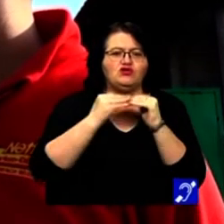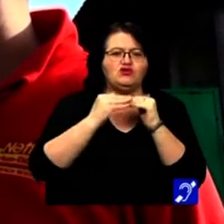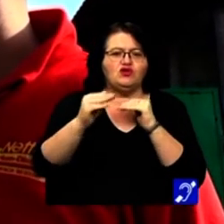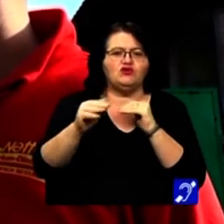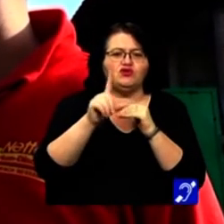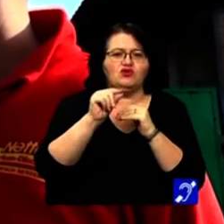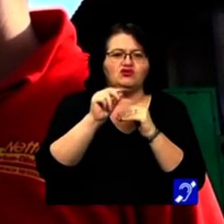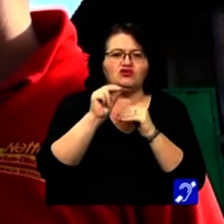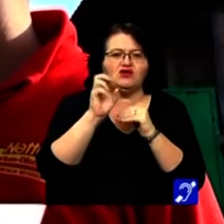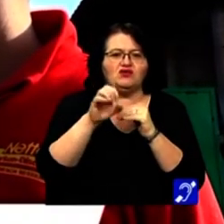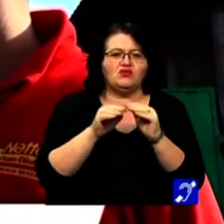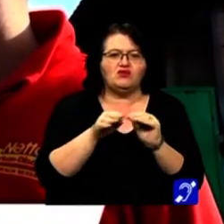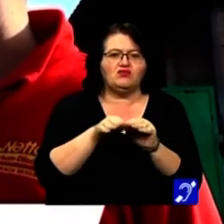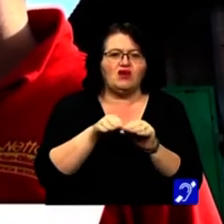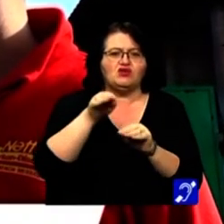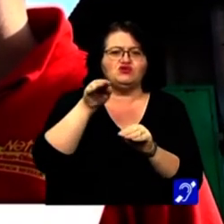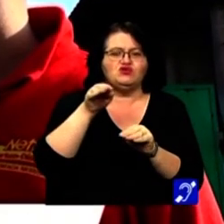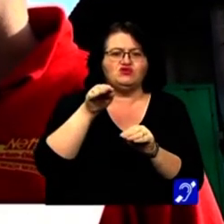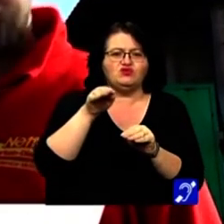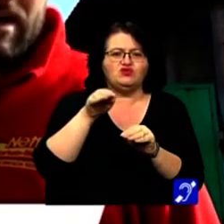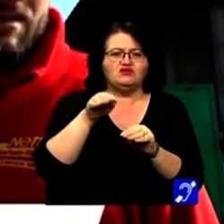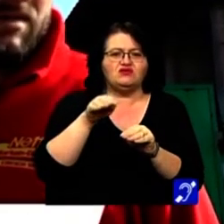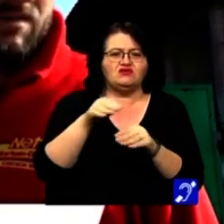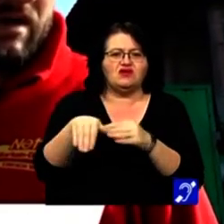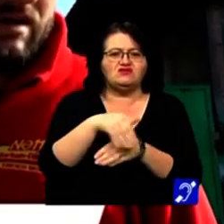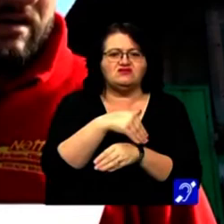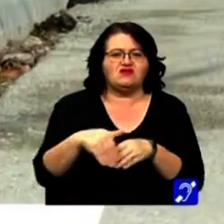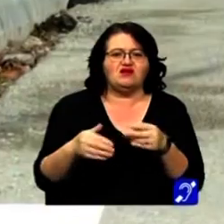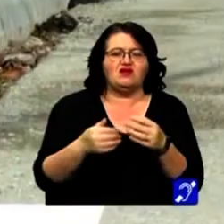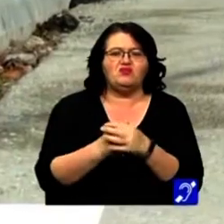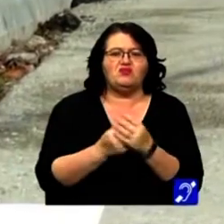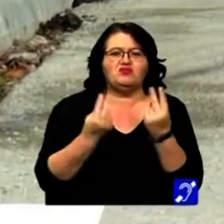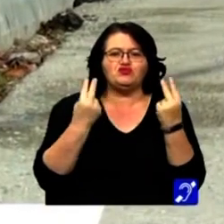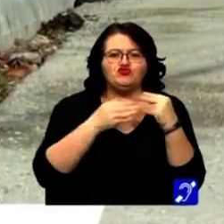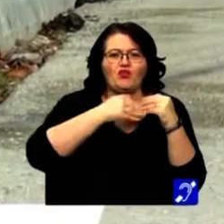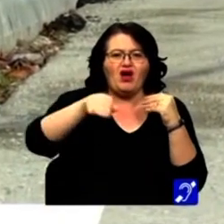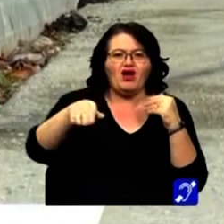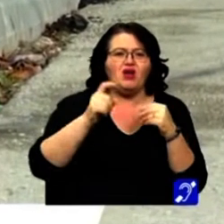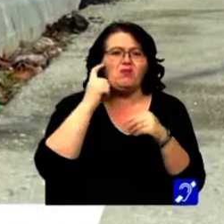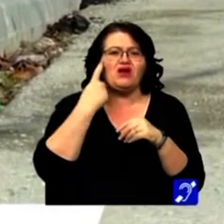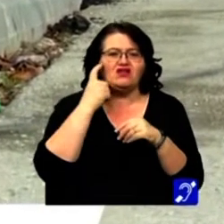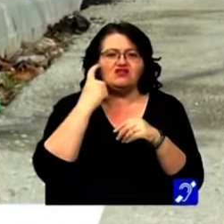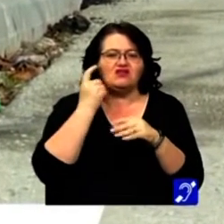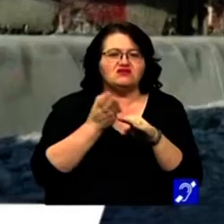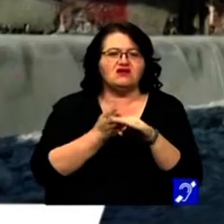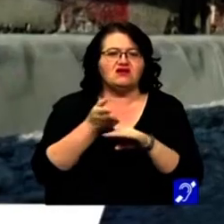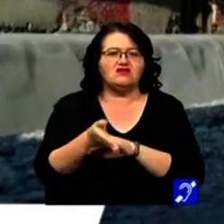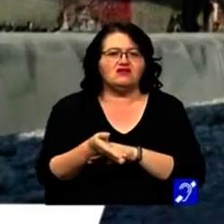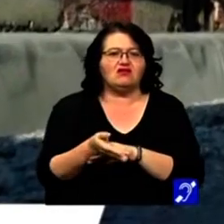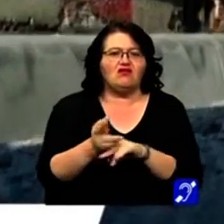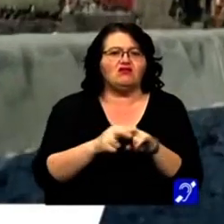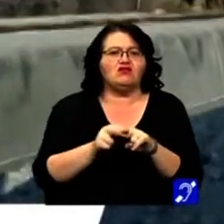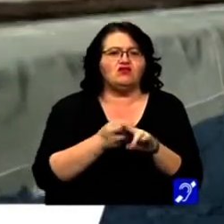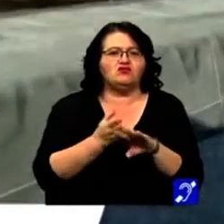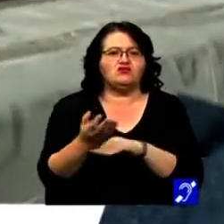undeva la 20-30 cm de strada principală. Da? Eu mă gândesc că de intrat în curte nu mai putem să